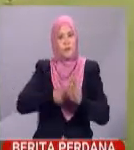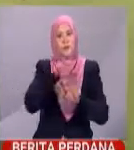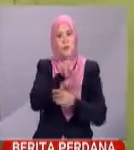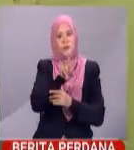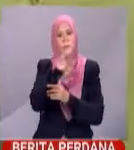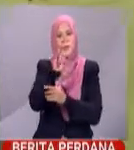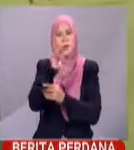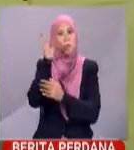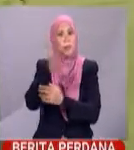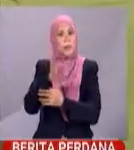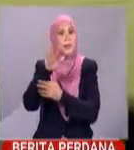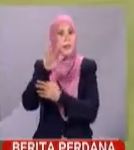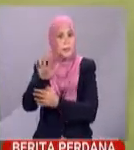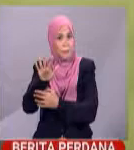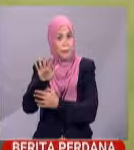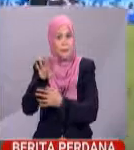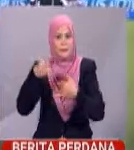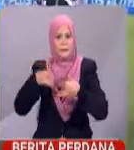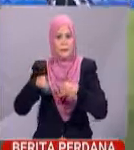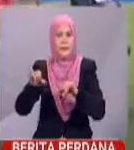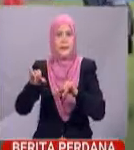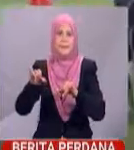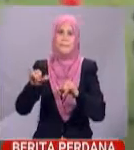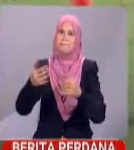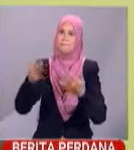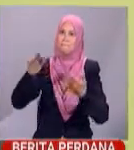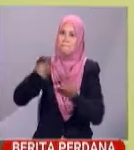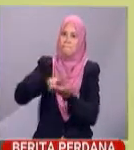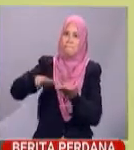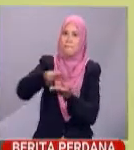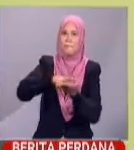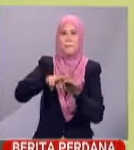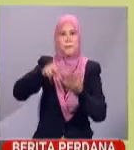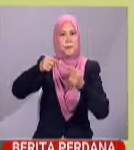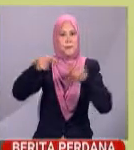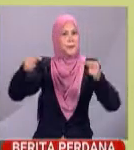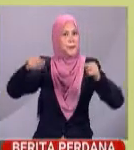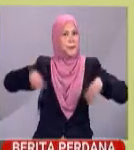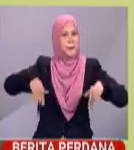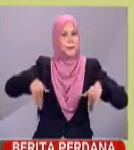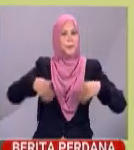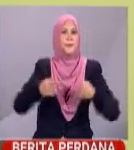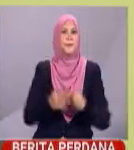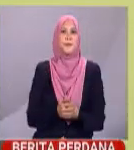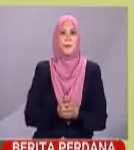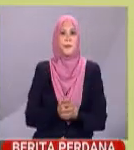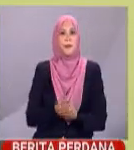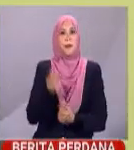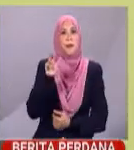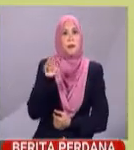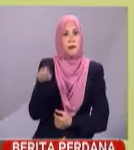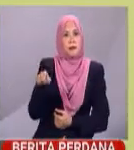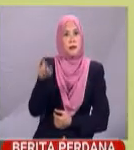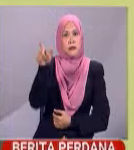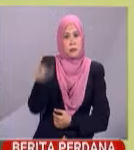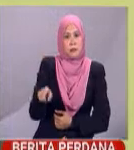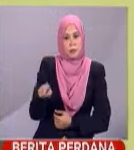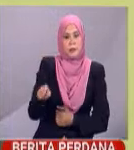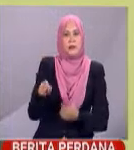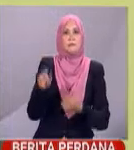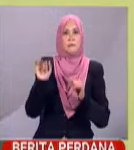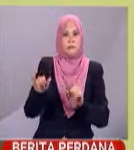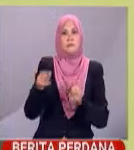27 Mei lalu masih belum mencapai kata putus memang keju telah membuka